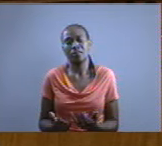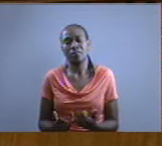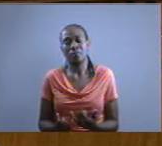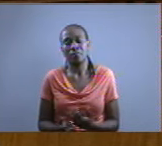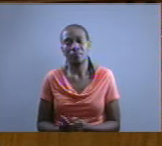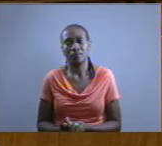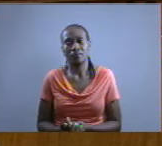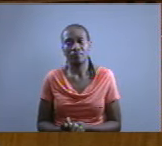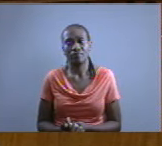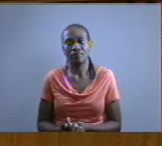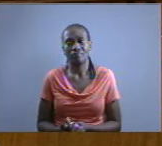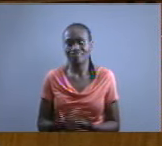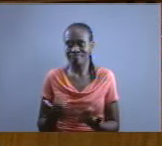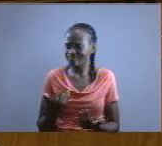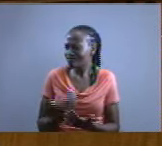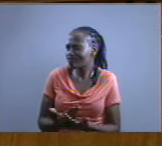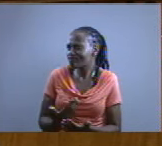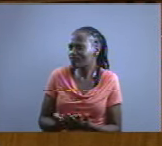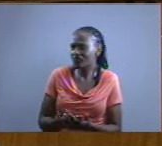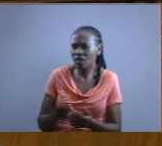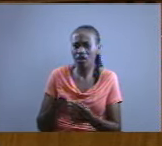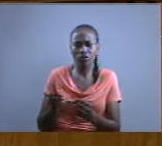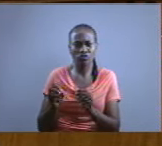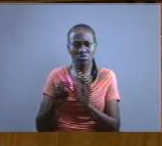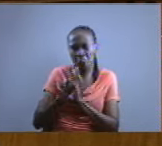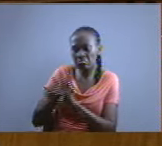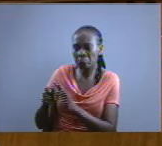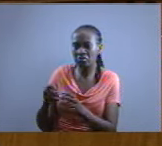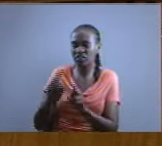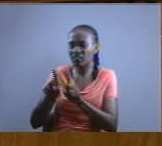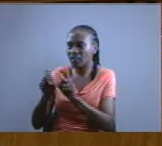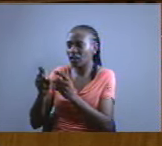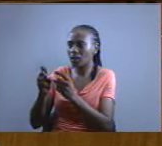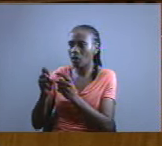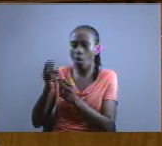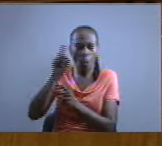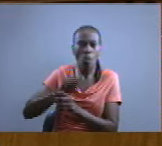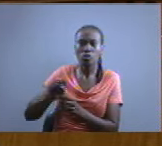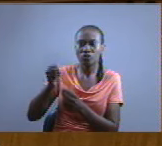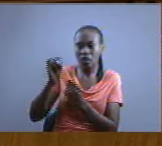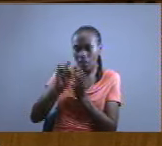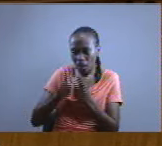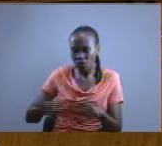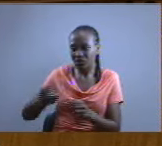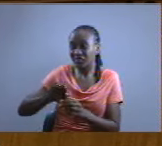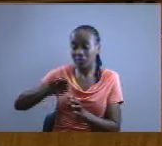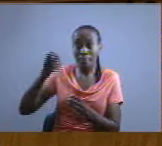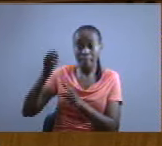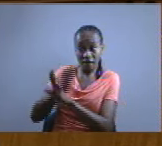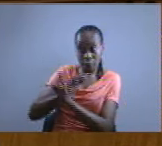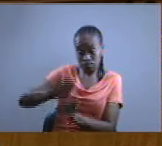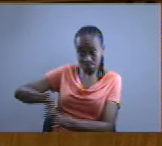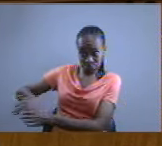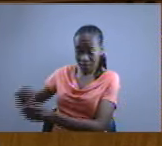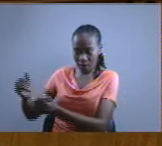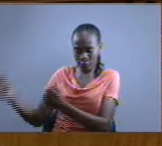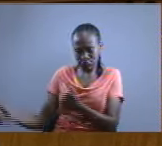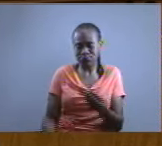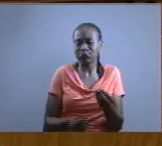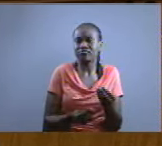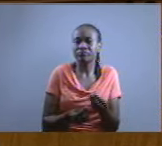tale gedruk word en dat die land se mense aangemoedig om ander mense te tale te